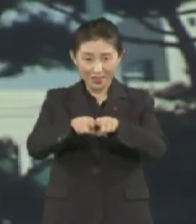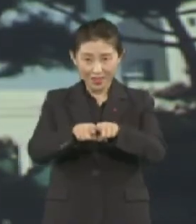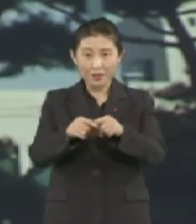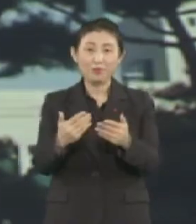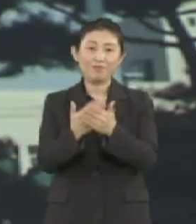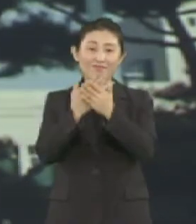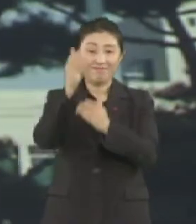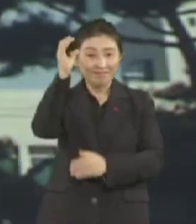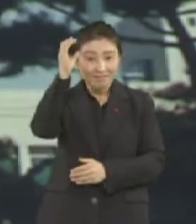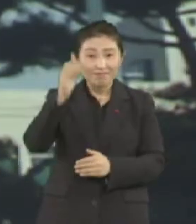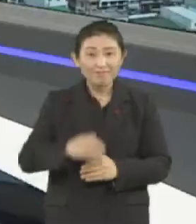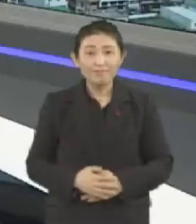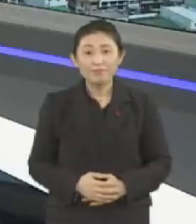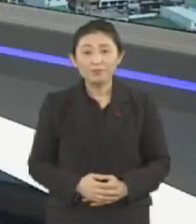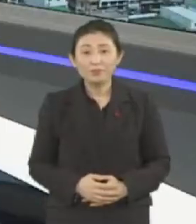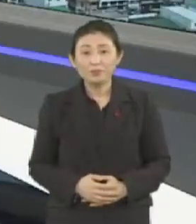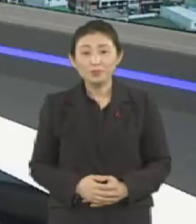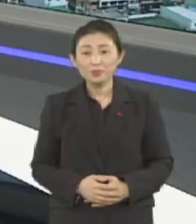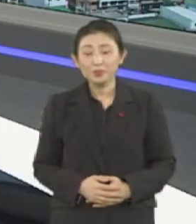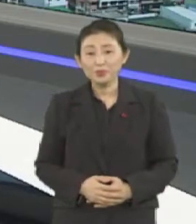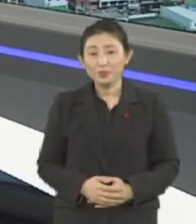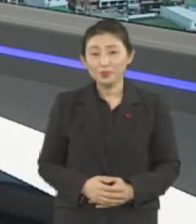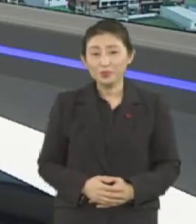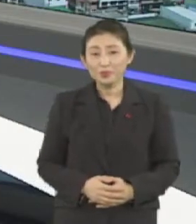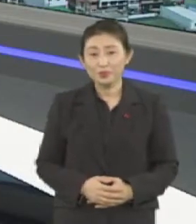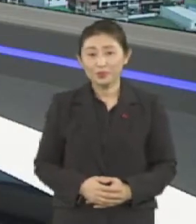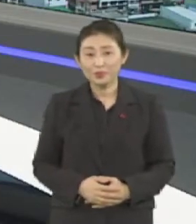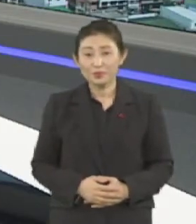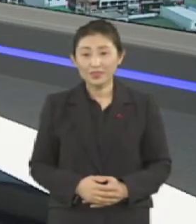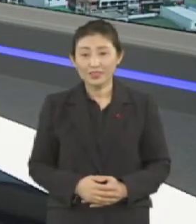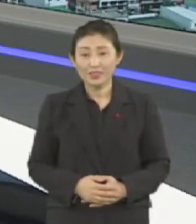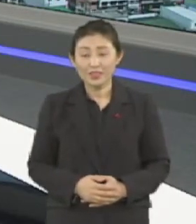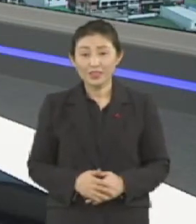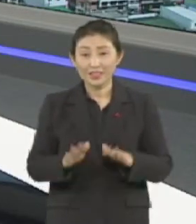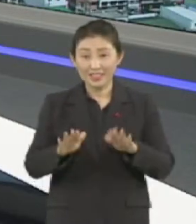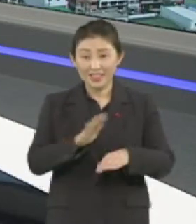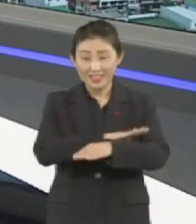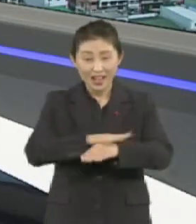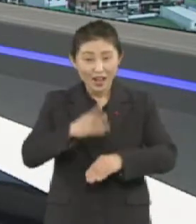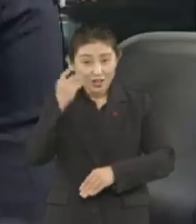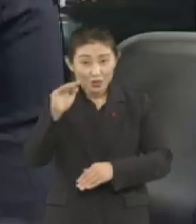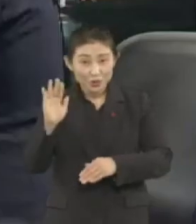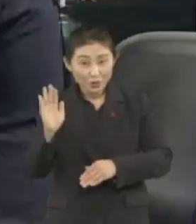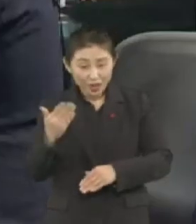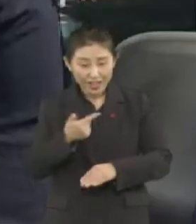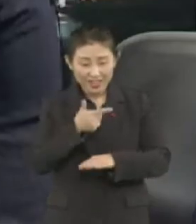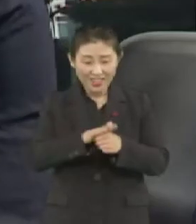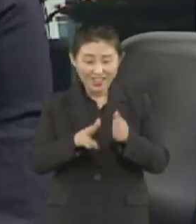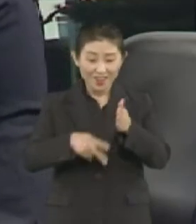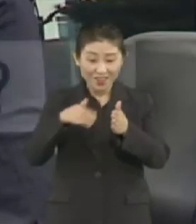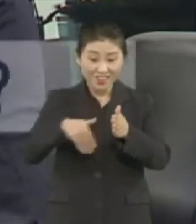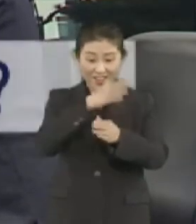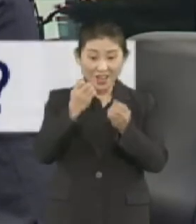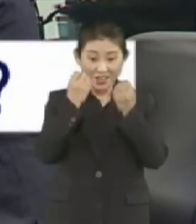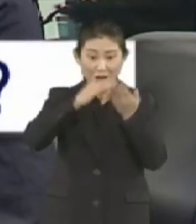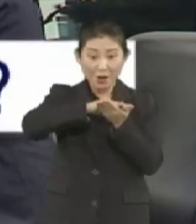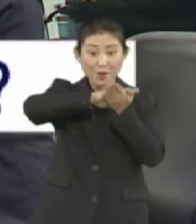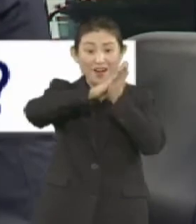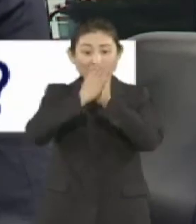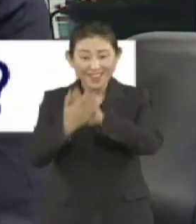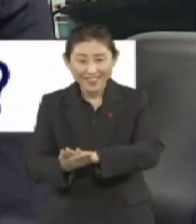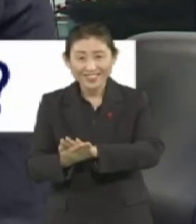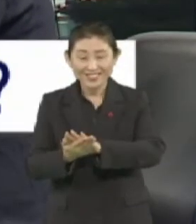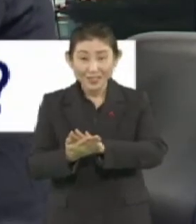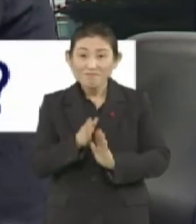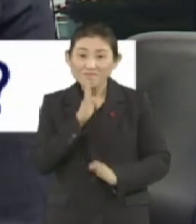것으로 기대하고 있습니다. 지금 이제 시장님 말씀대로 이제 된다면 이 역세권이 그야말로 이제 천지 개벽하는 그런 탈바꿈을